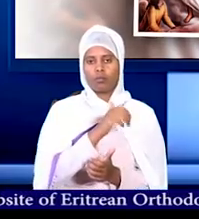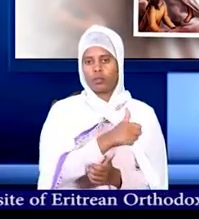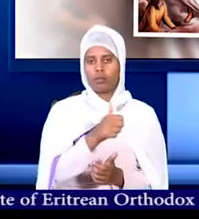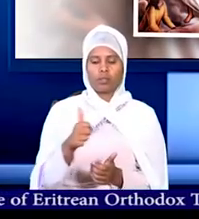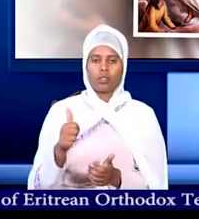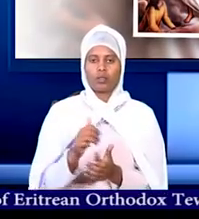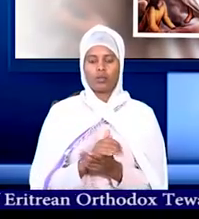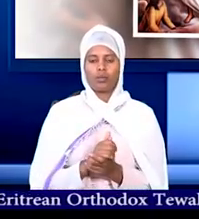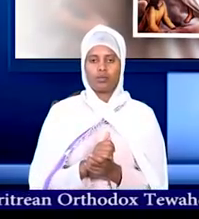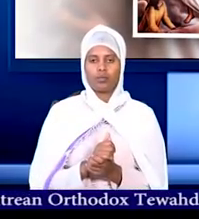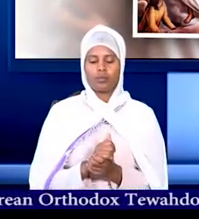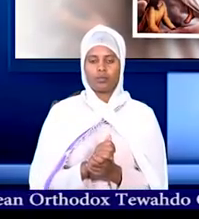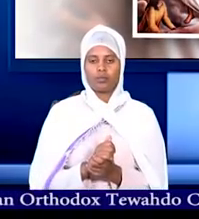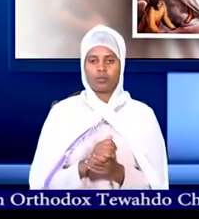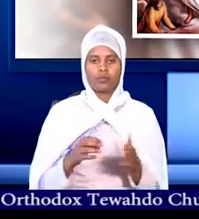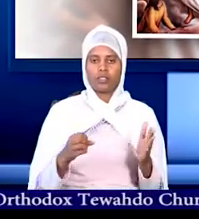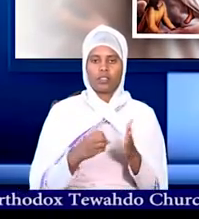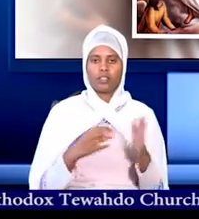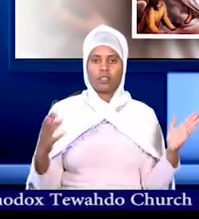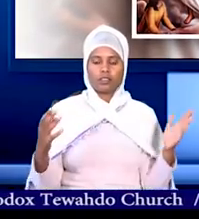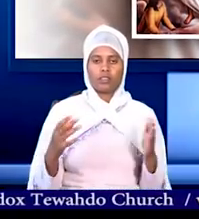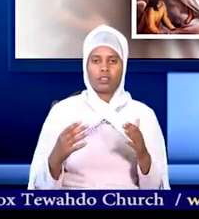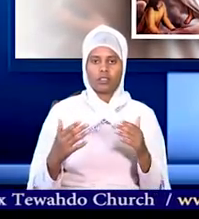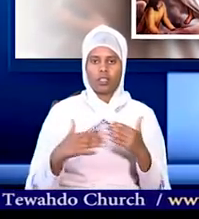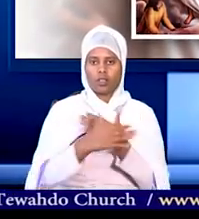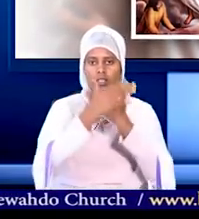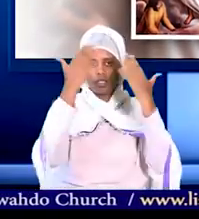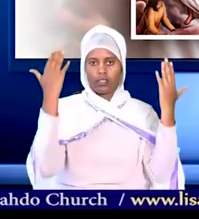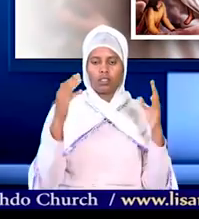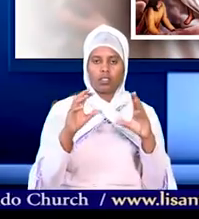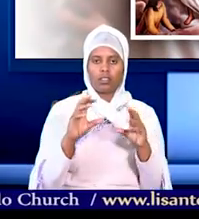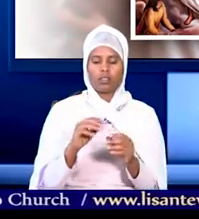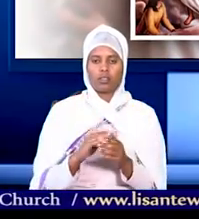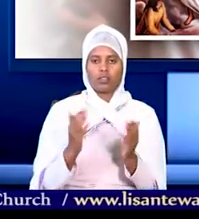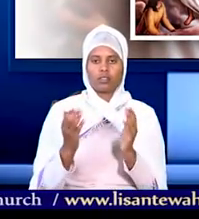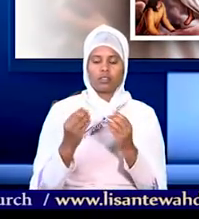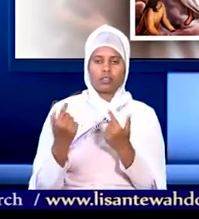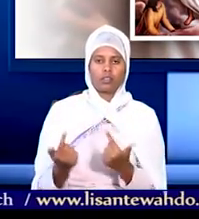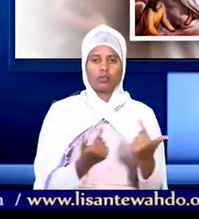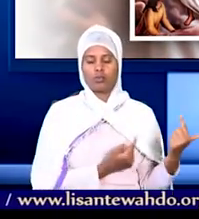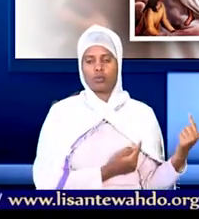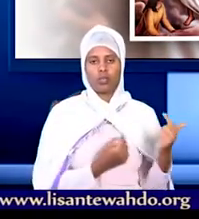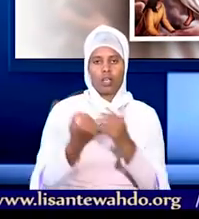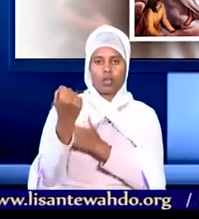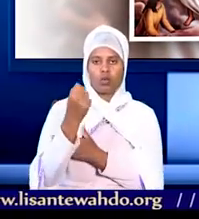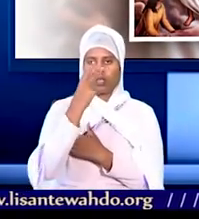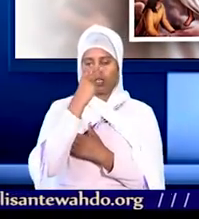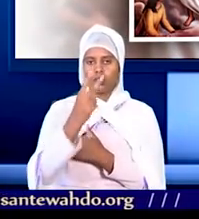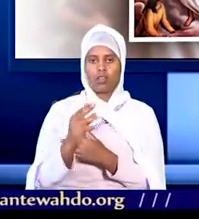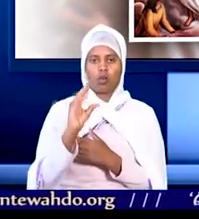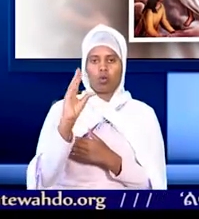الله ببناتهم سلازي قالت لنا